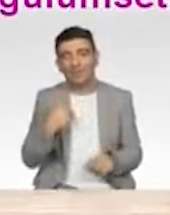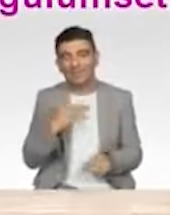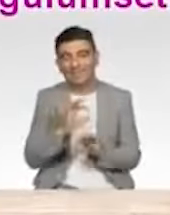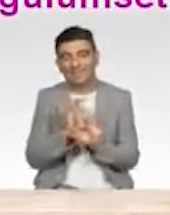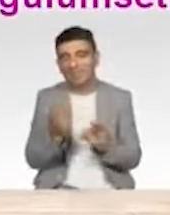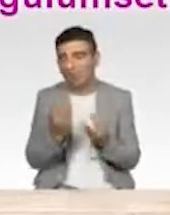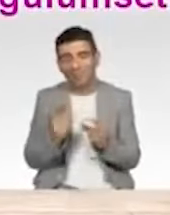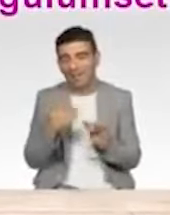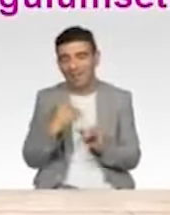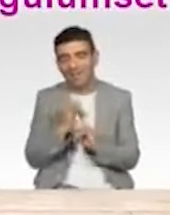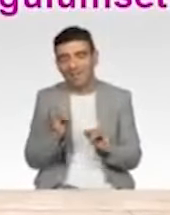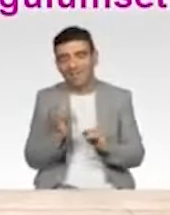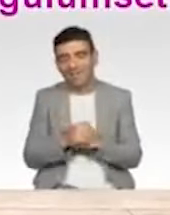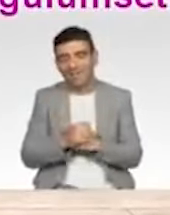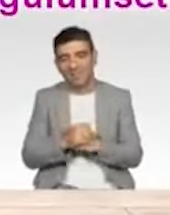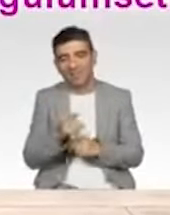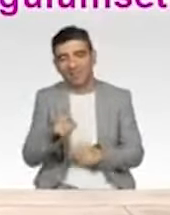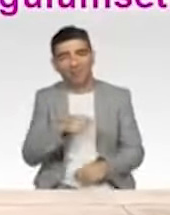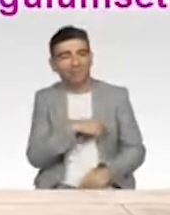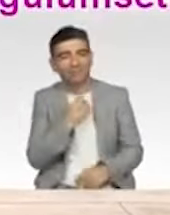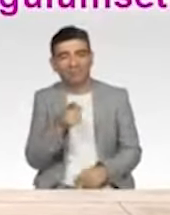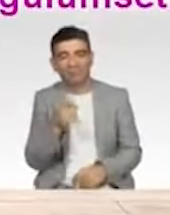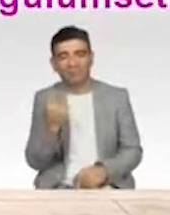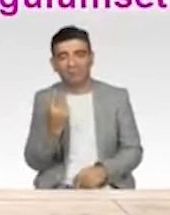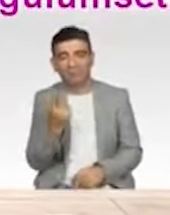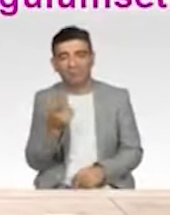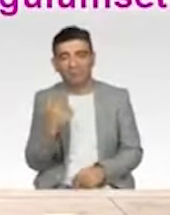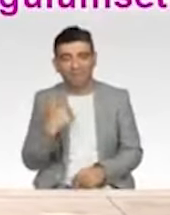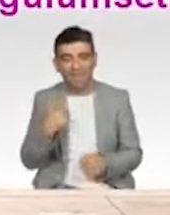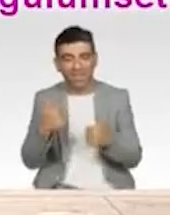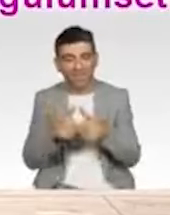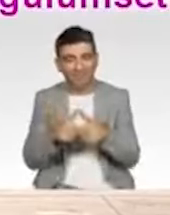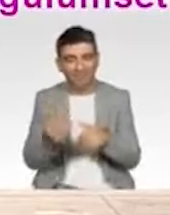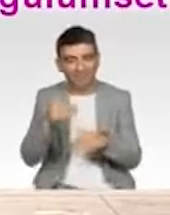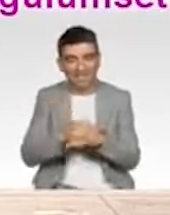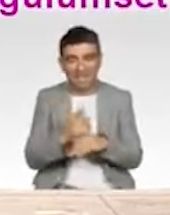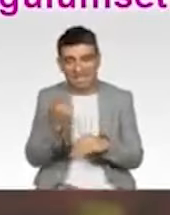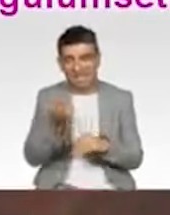çökmedi Alişan. Yemin et. Evet, o klasik şey, bir kere yine ben eşimle mi gelsem